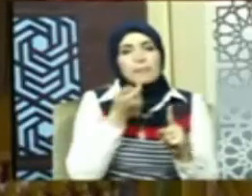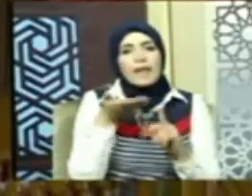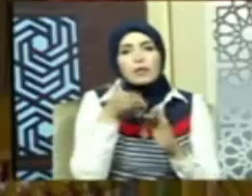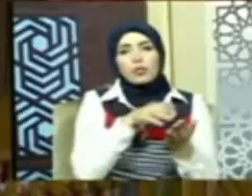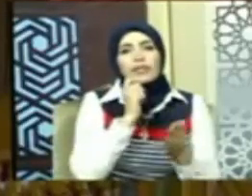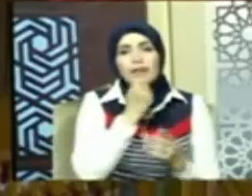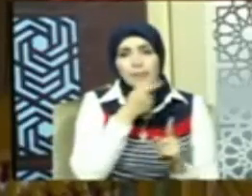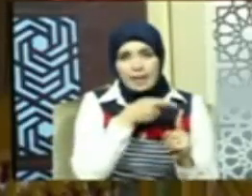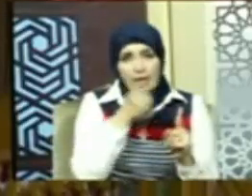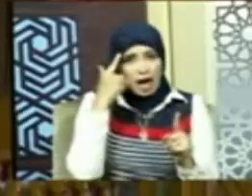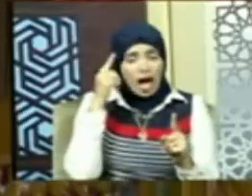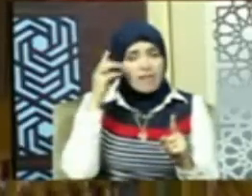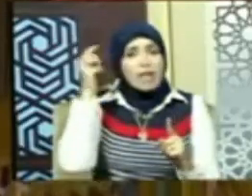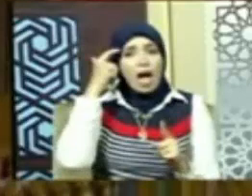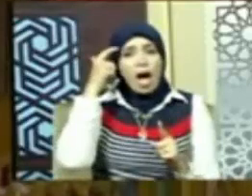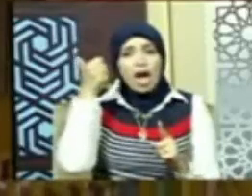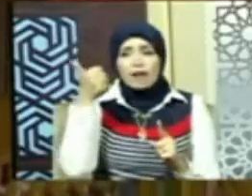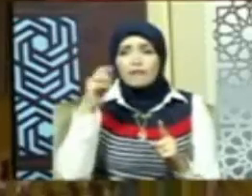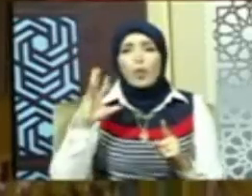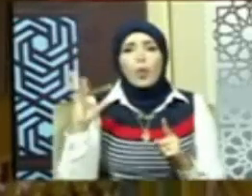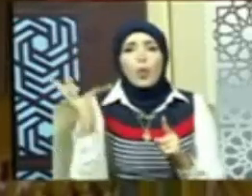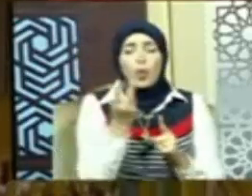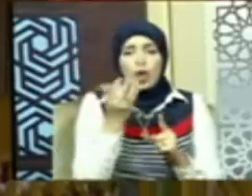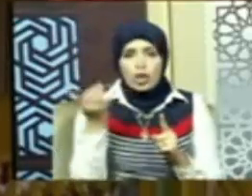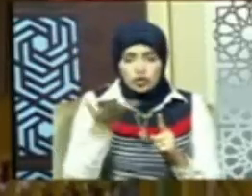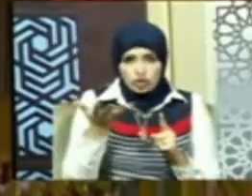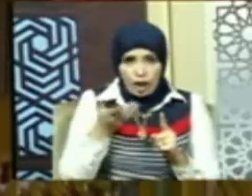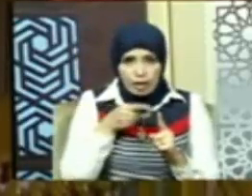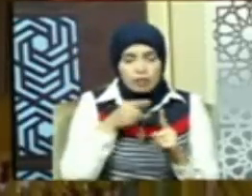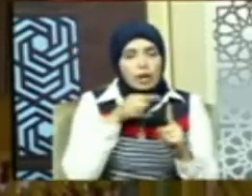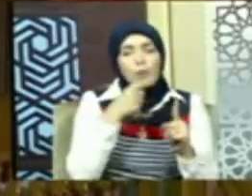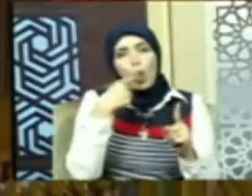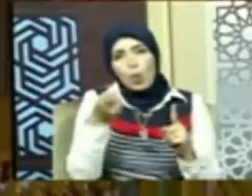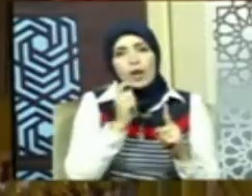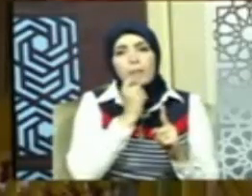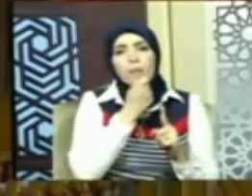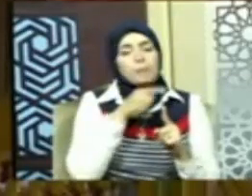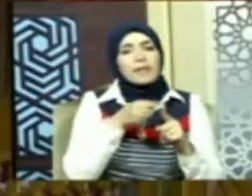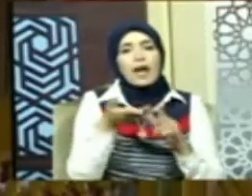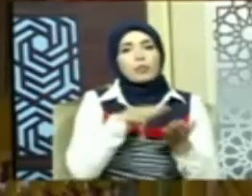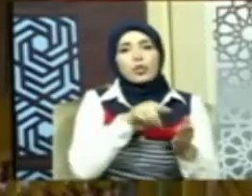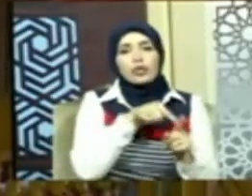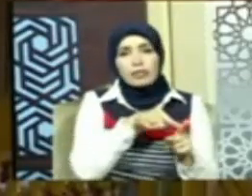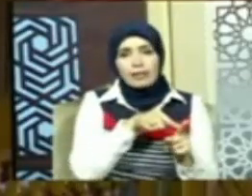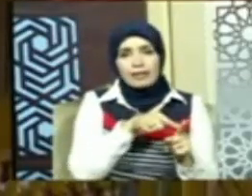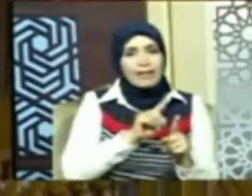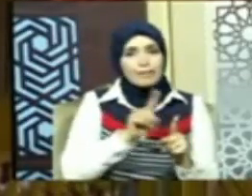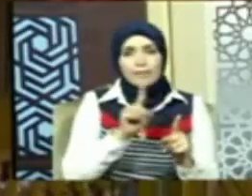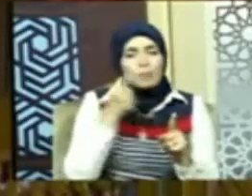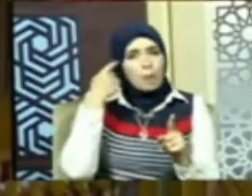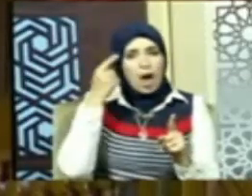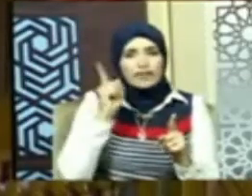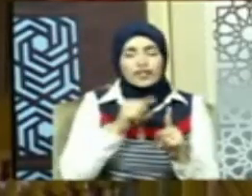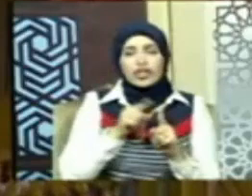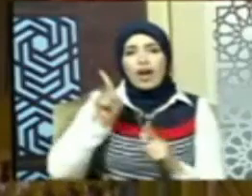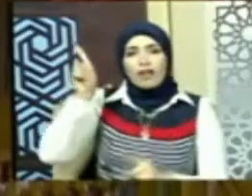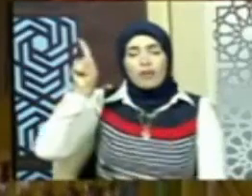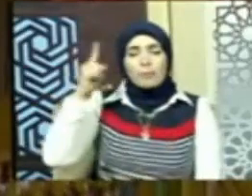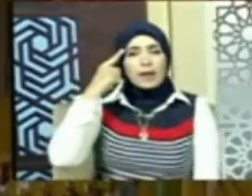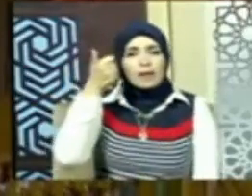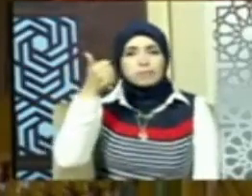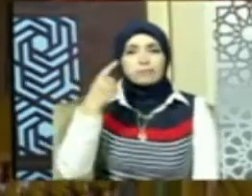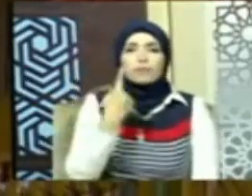أن العلم المطلق لله وحده عالم الغيب، فلا يظهر على